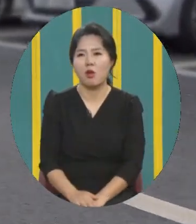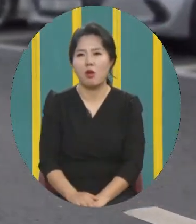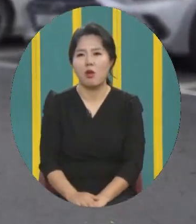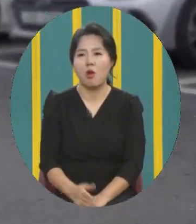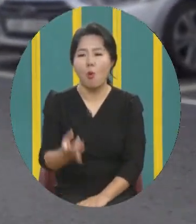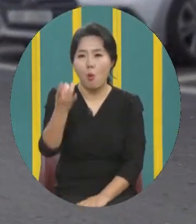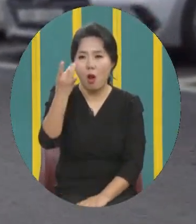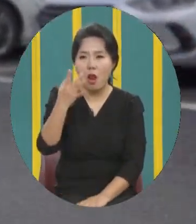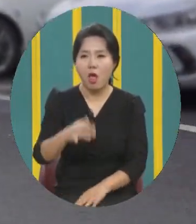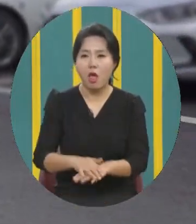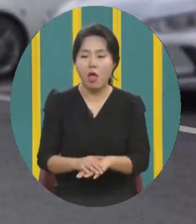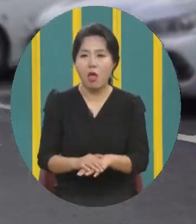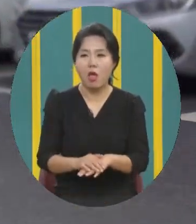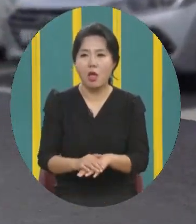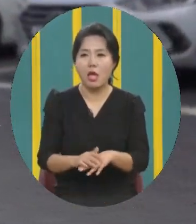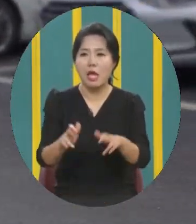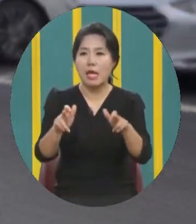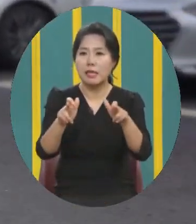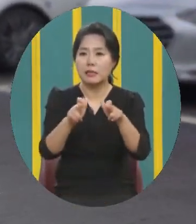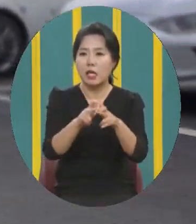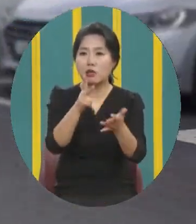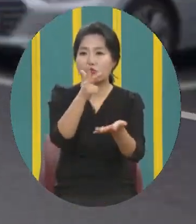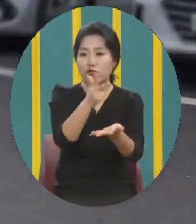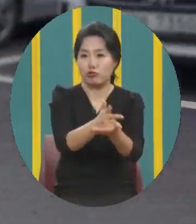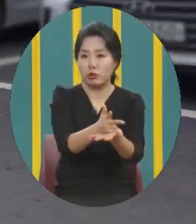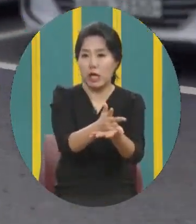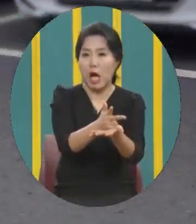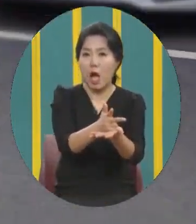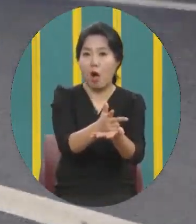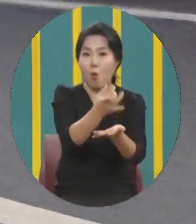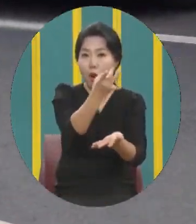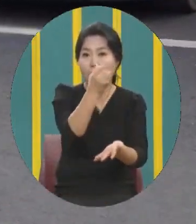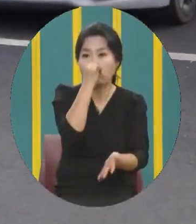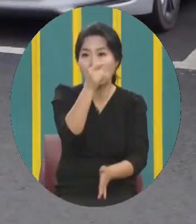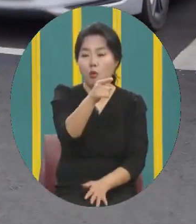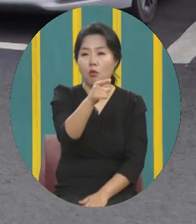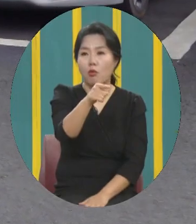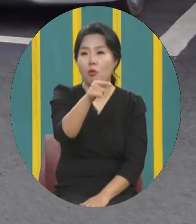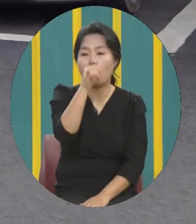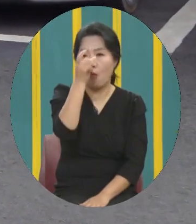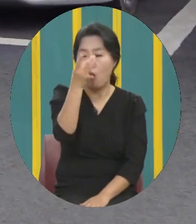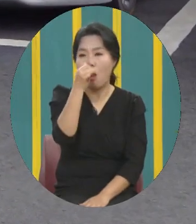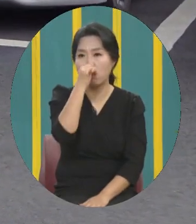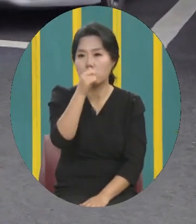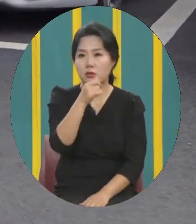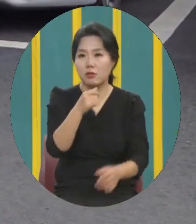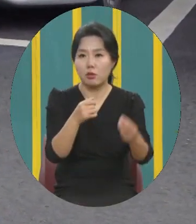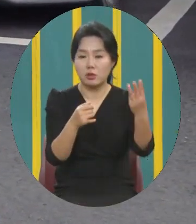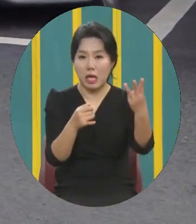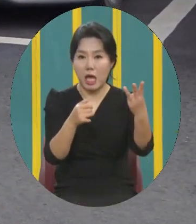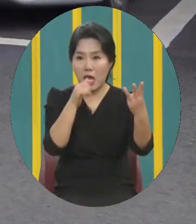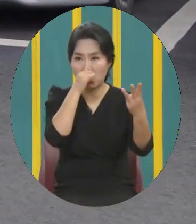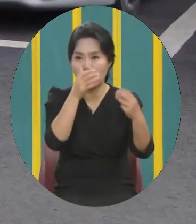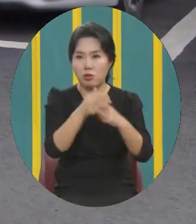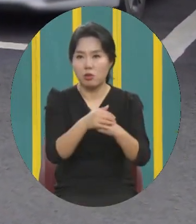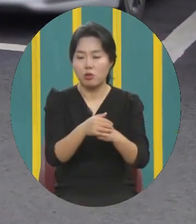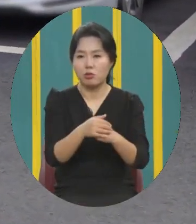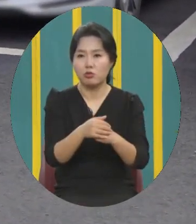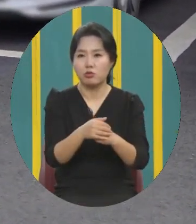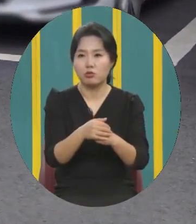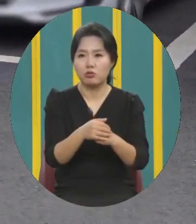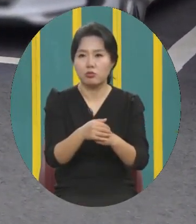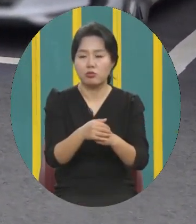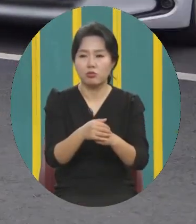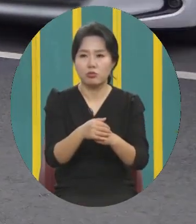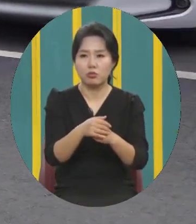당초에 여기에 장애인 주차장이 설치가 되어 있었거든요. 여기 앞에. 지금 이제 세 면이 되어 있는데 요거 두 번째 면하고 세